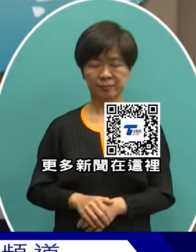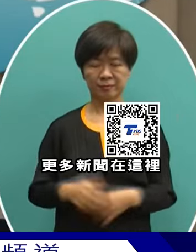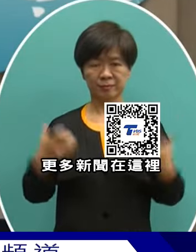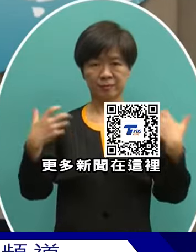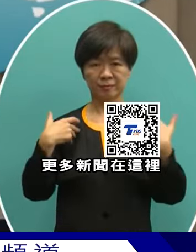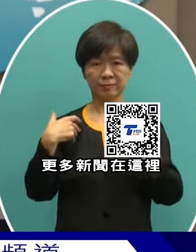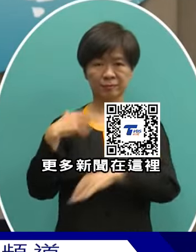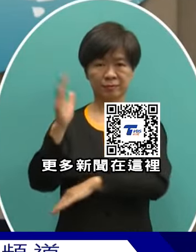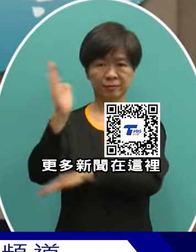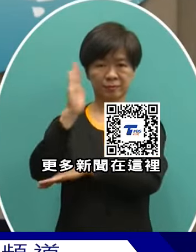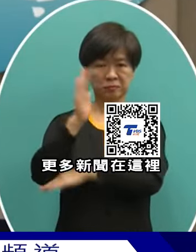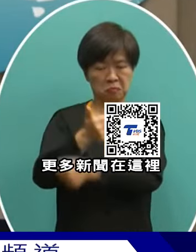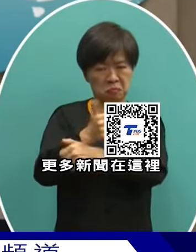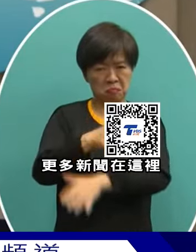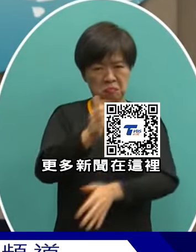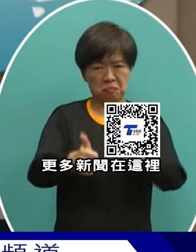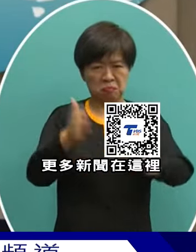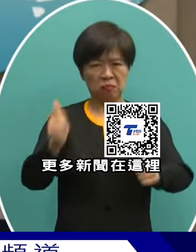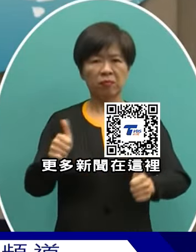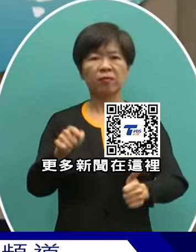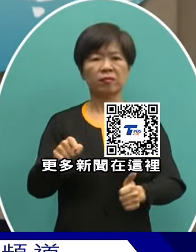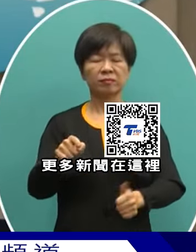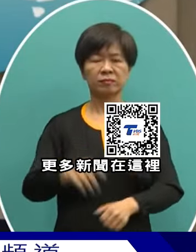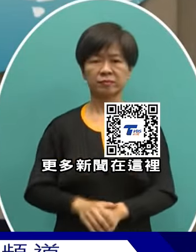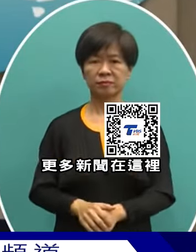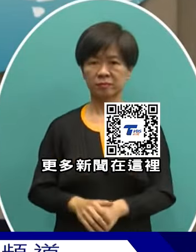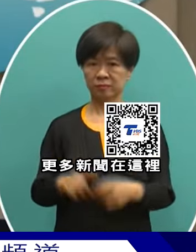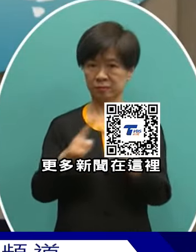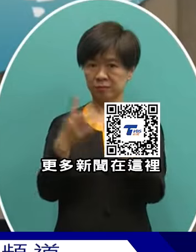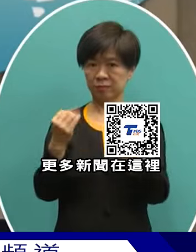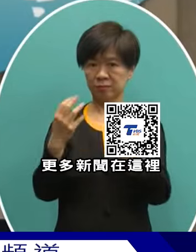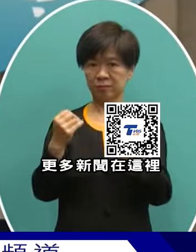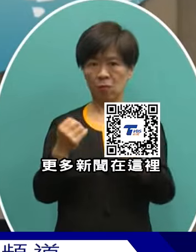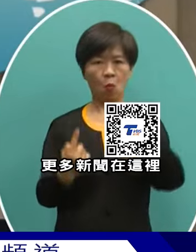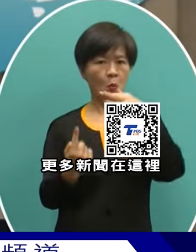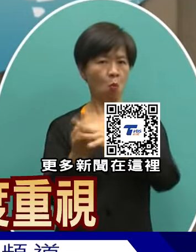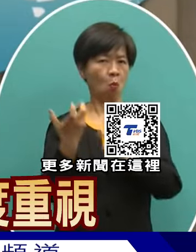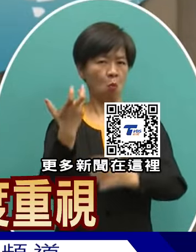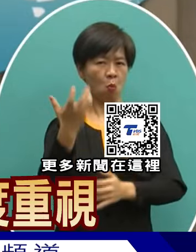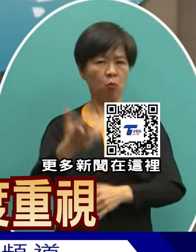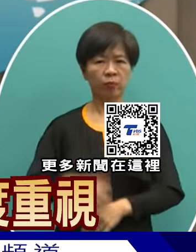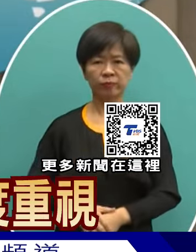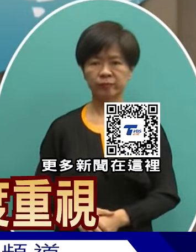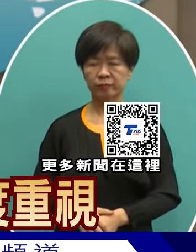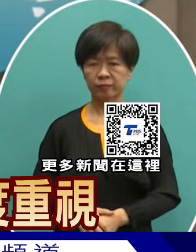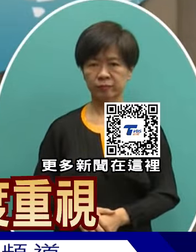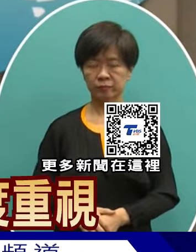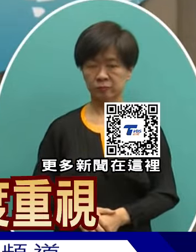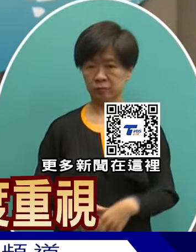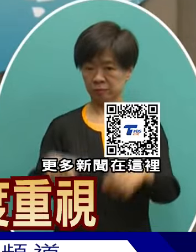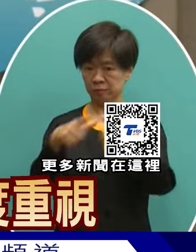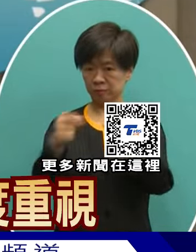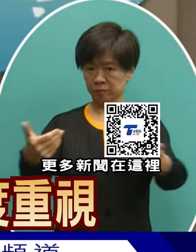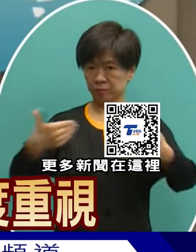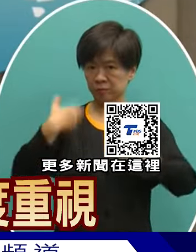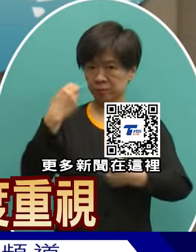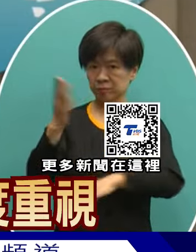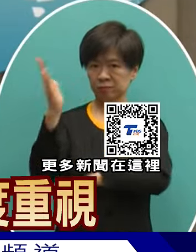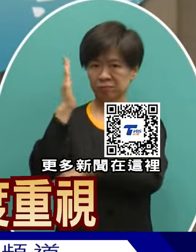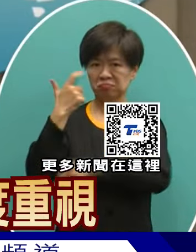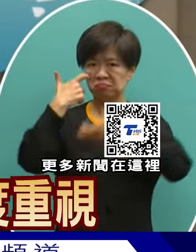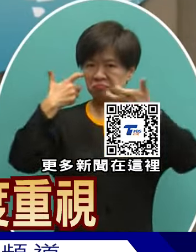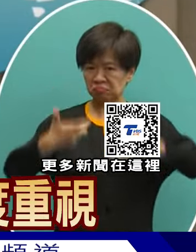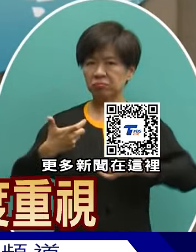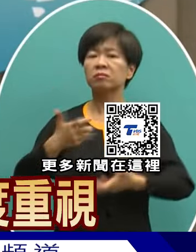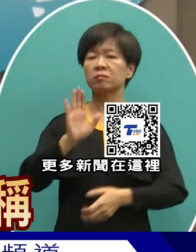任阁员经验的访宾，人数也创下新高，显示日方对我新政府的高